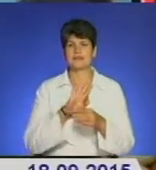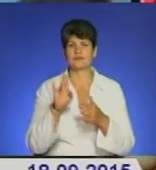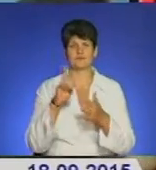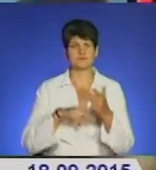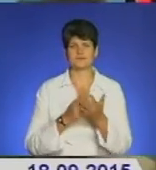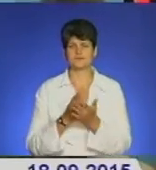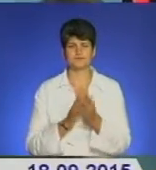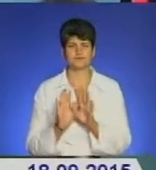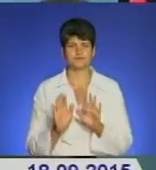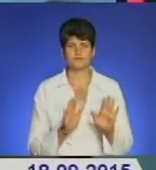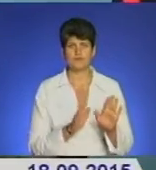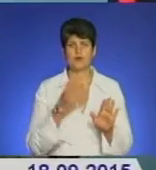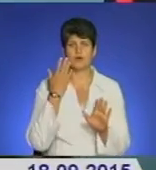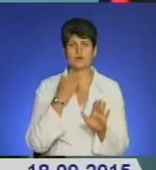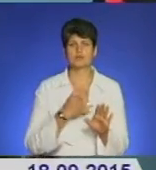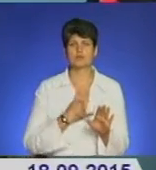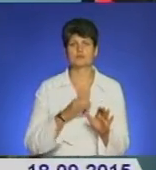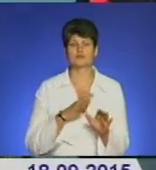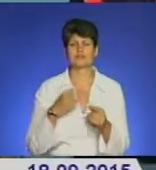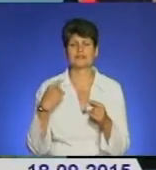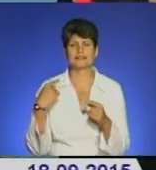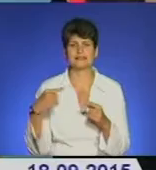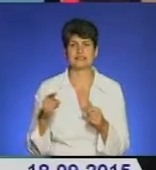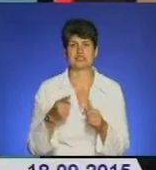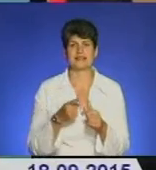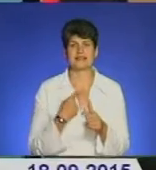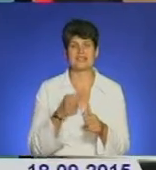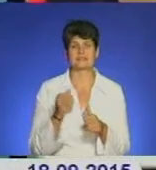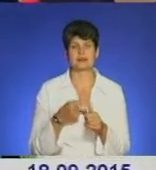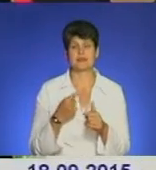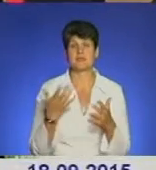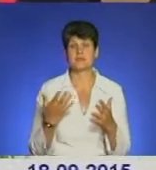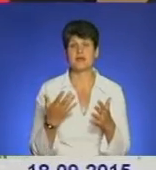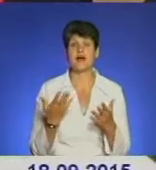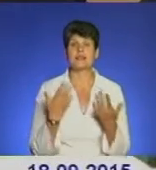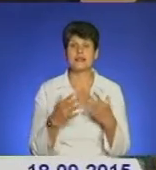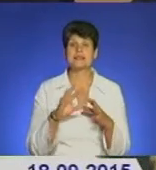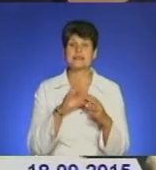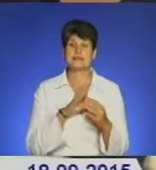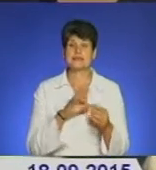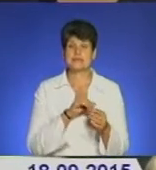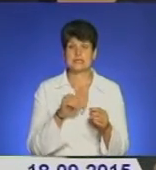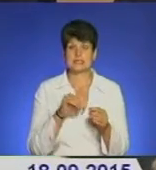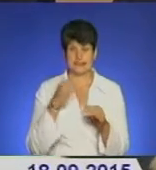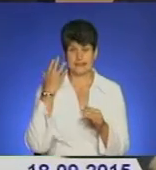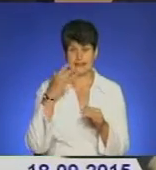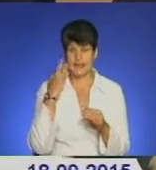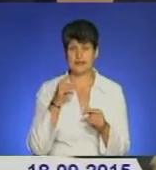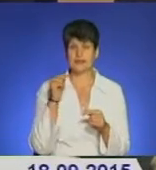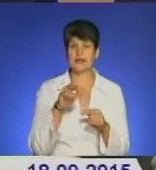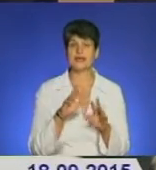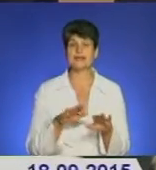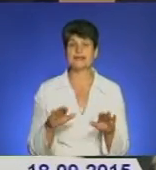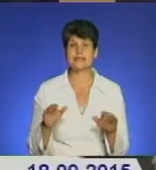а коли в нас була інша назва і ім'я. Але сама ідея і те, як діти кожного